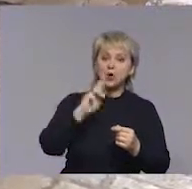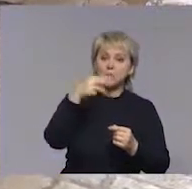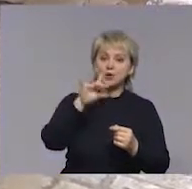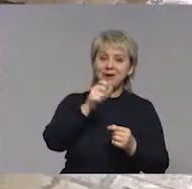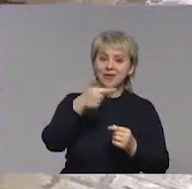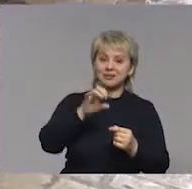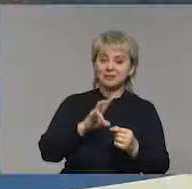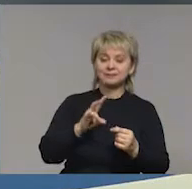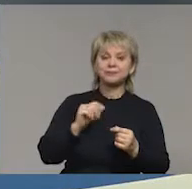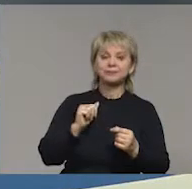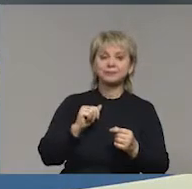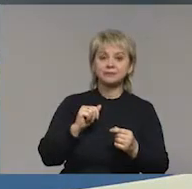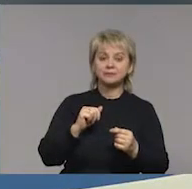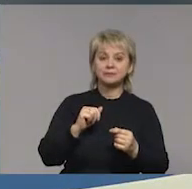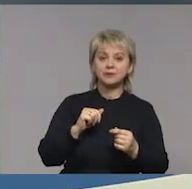Курган.